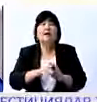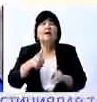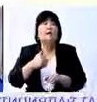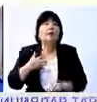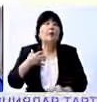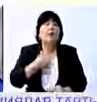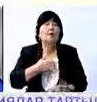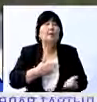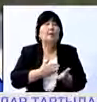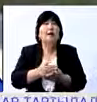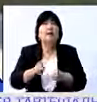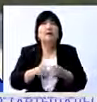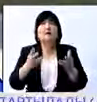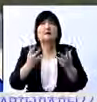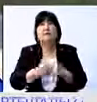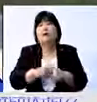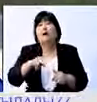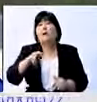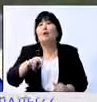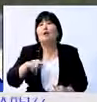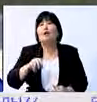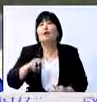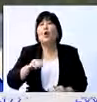өзекті бағыттар деп санаймын. Полиглот ретінде